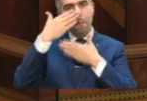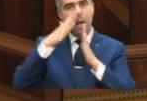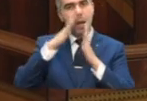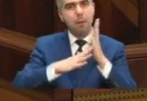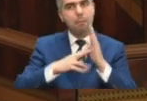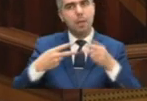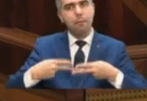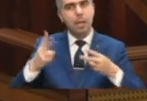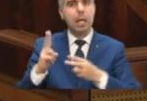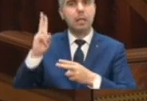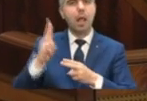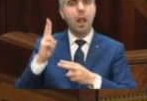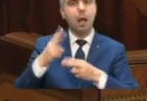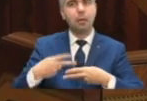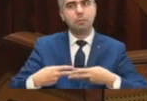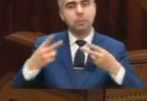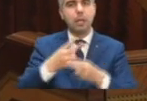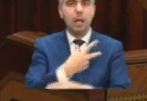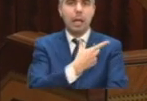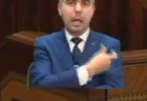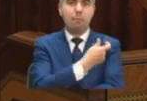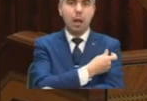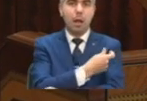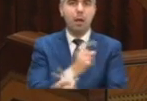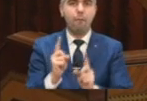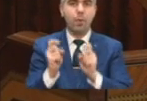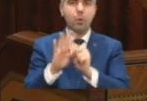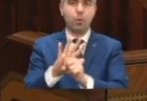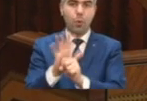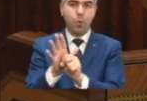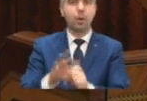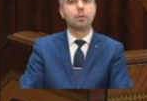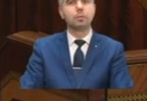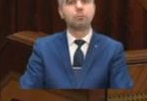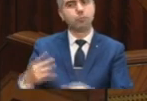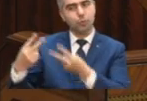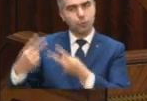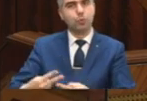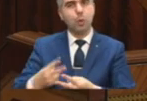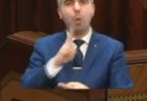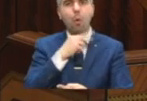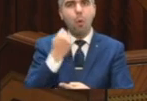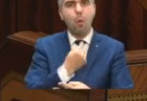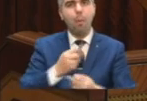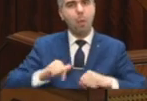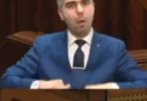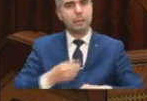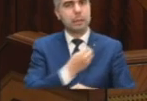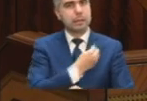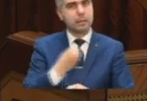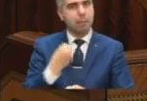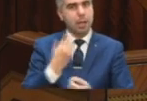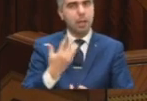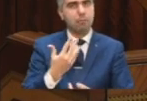الحمله الوطنيه للتلقيح ضد فيروس كورونا، على انه تجي الحكومه في شخص السيد الوزير ديال